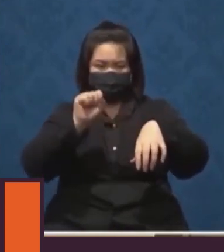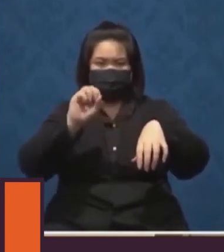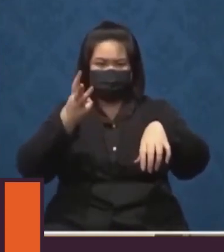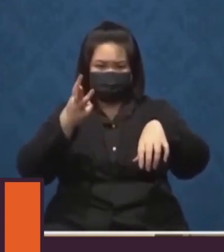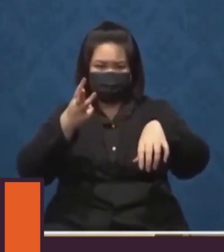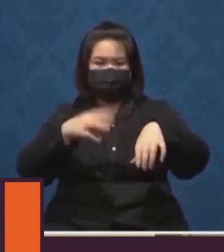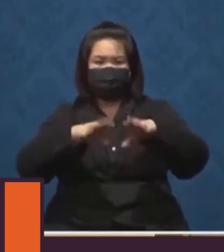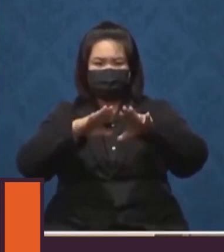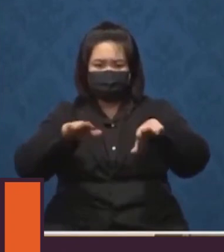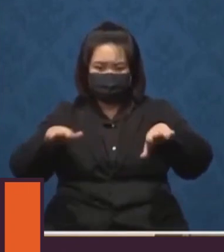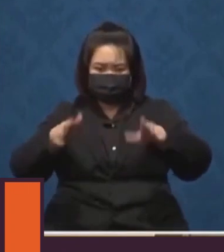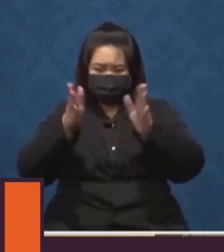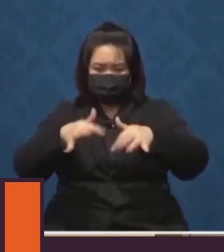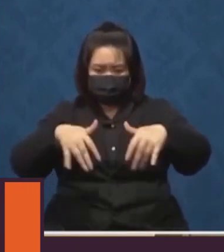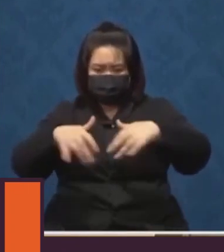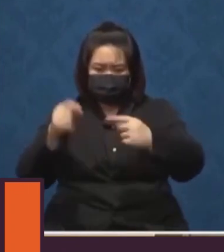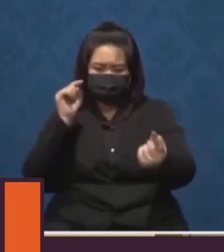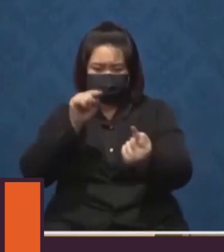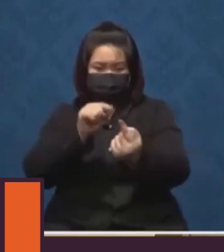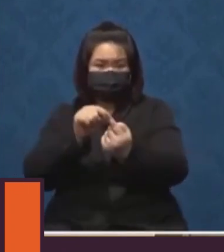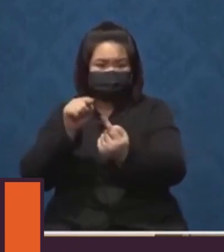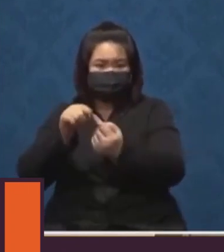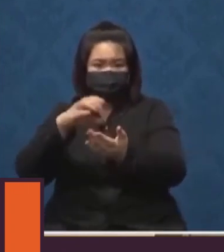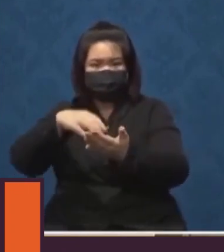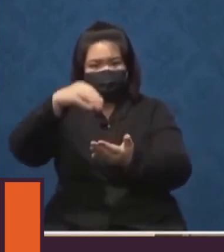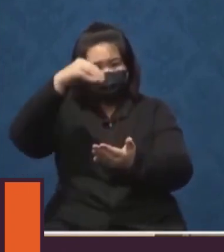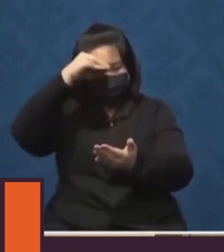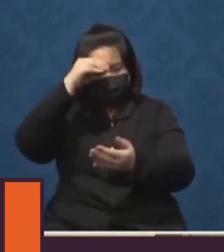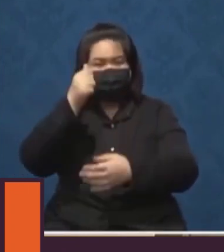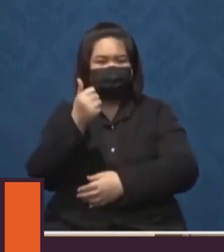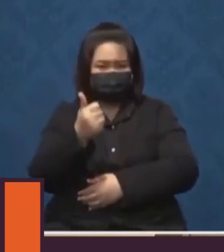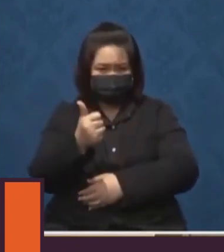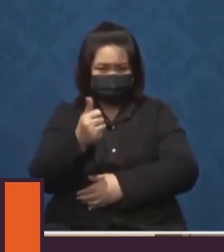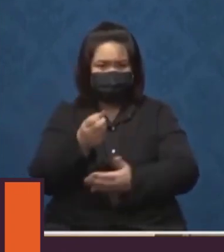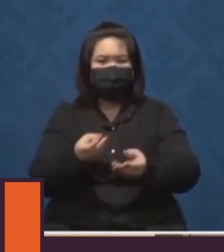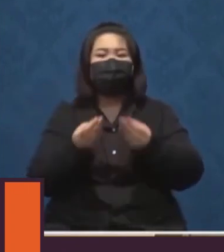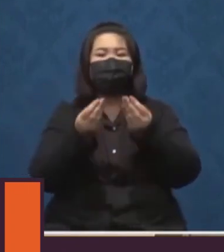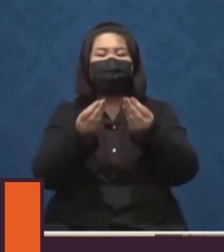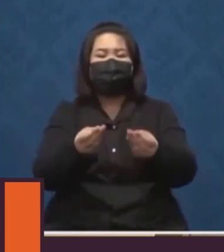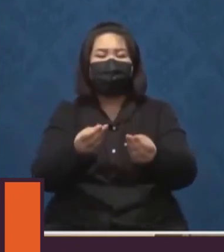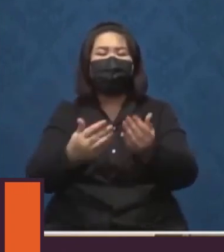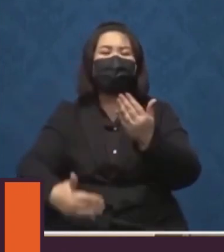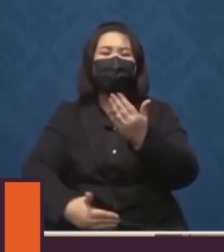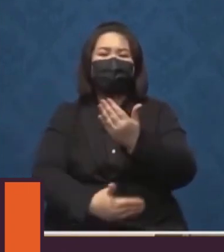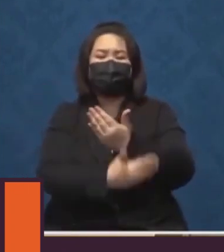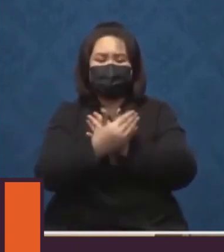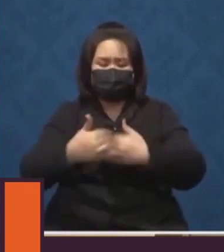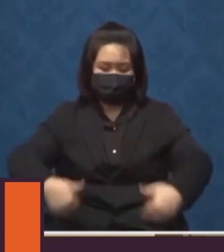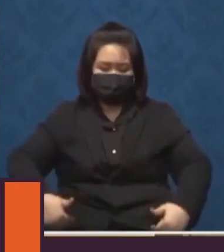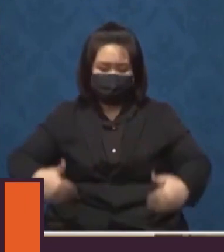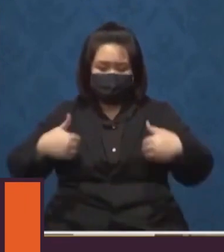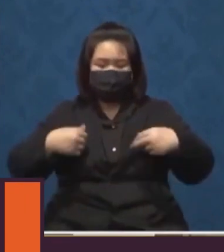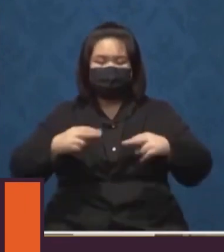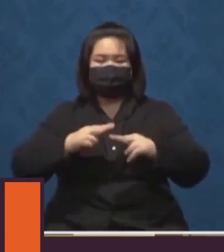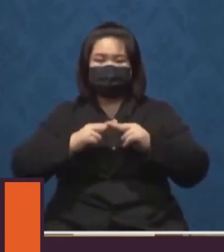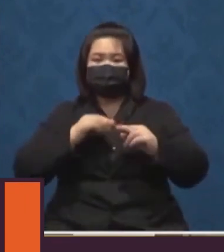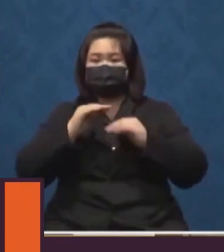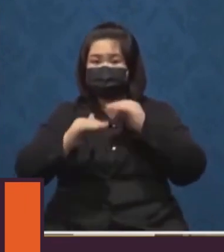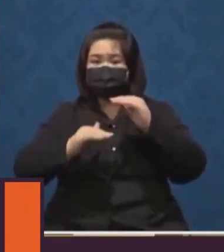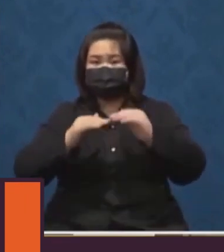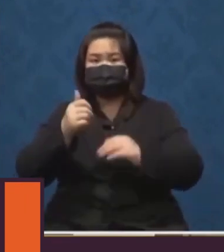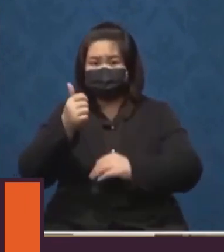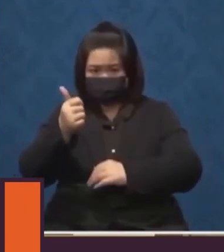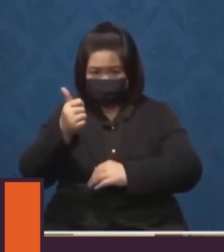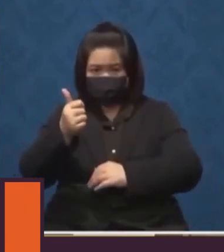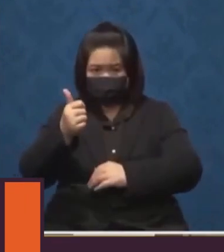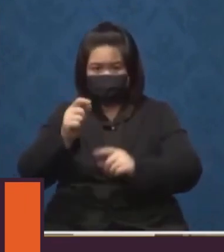ถึงได้ในการศึกษาในต้นทุนที่ต่ำเพื่อให้ประชาชนนั้นมีโอกาสที่จะพัฒนาคุณภาพชีวิตให้ดีขึ้นในวันที่รัฐบ